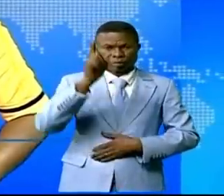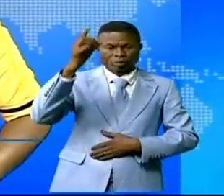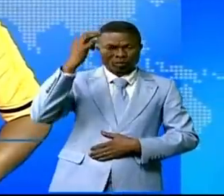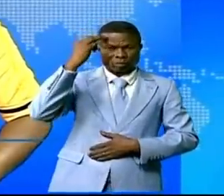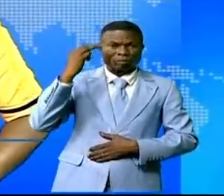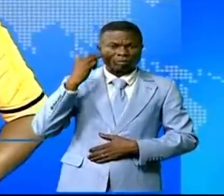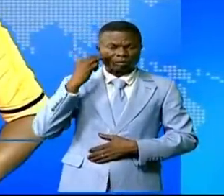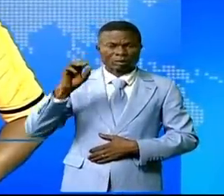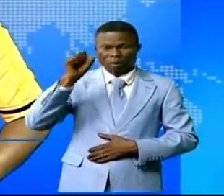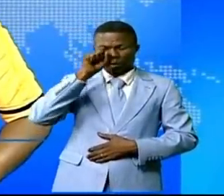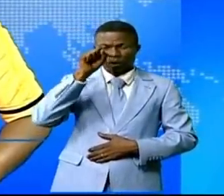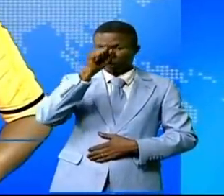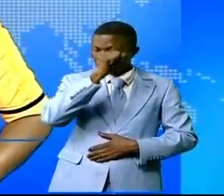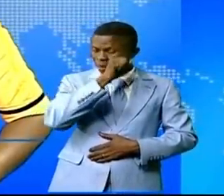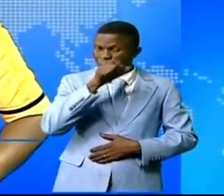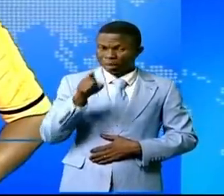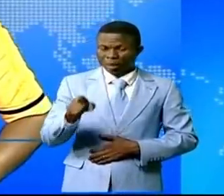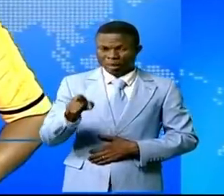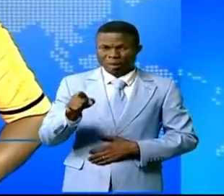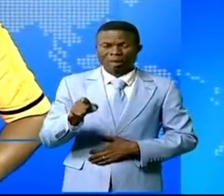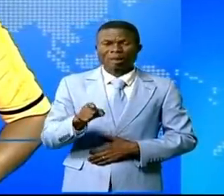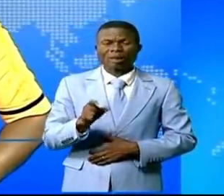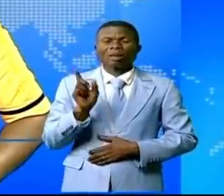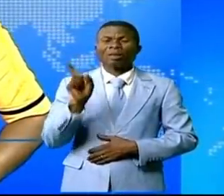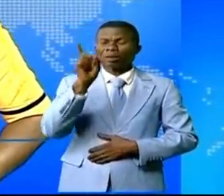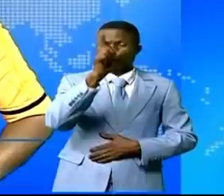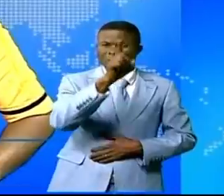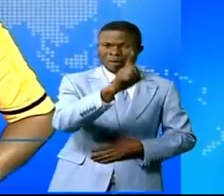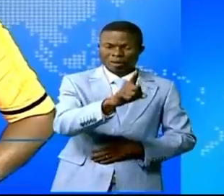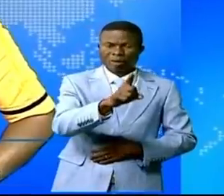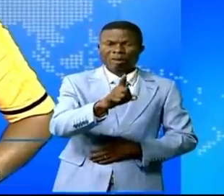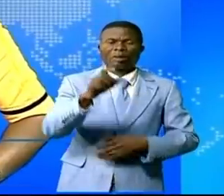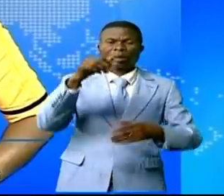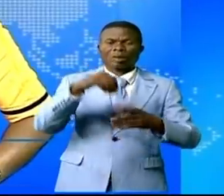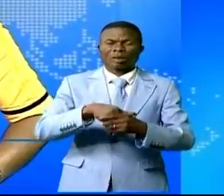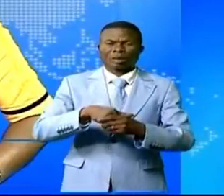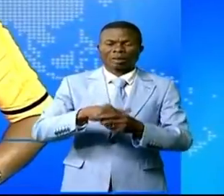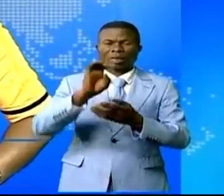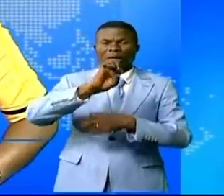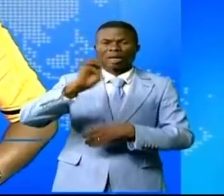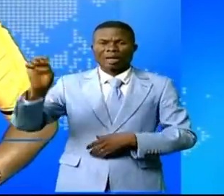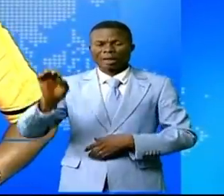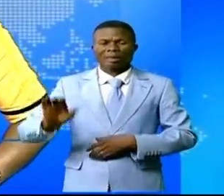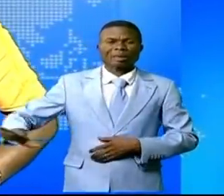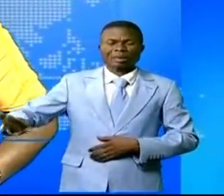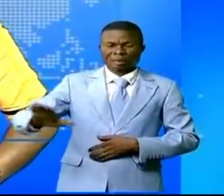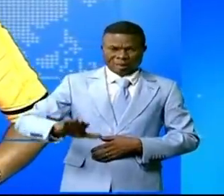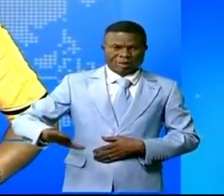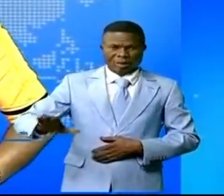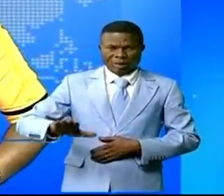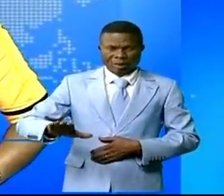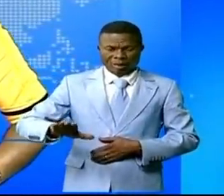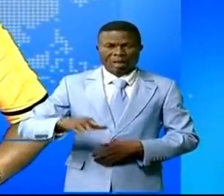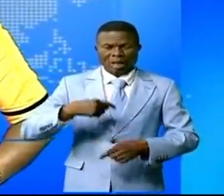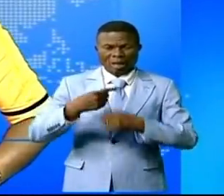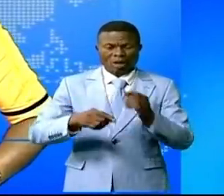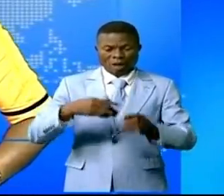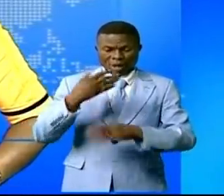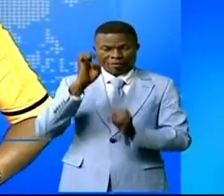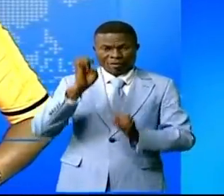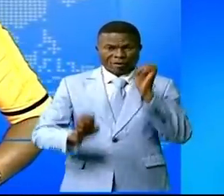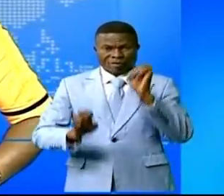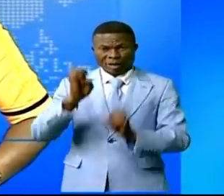ministre Jean-Michel Samalukonde était dernièrement dans la partie est de la République. Il a procédé à l'évaluation